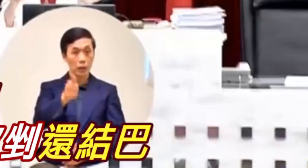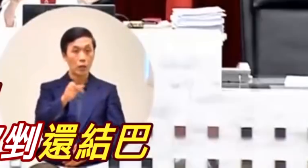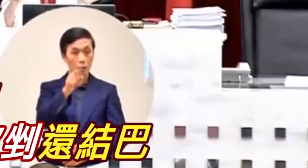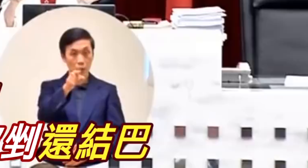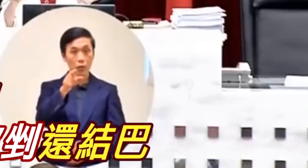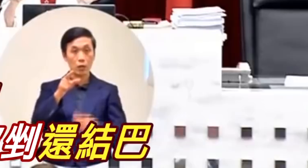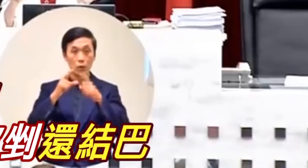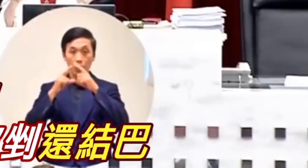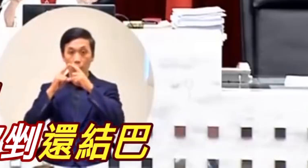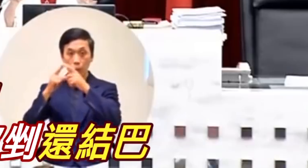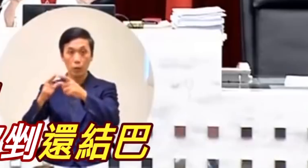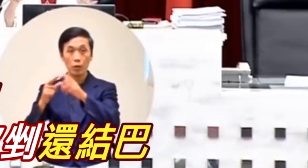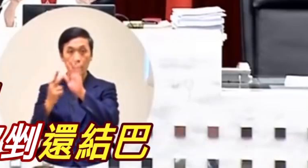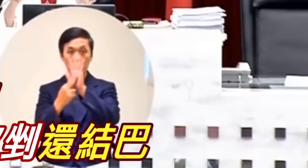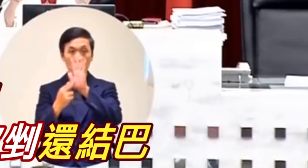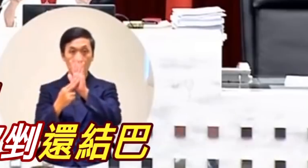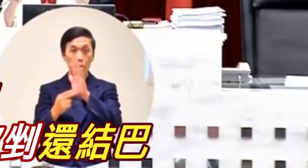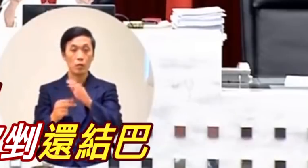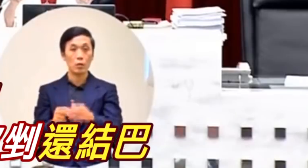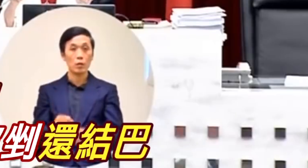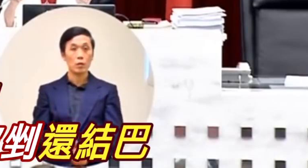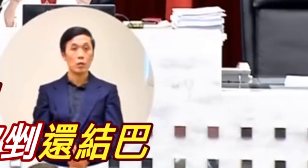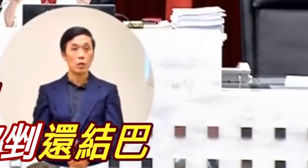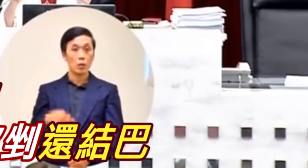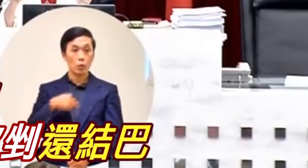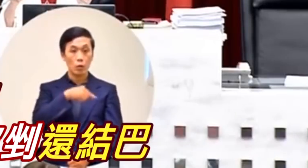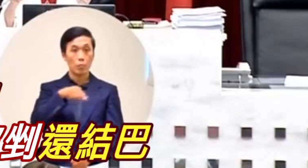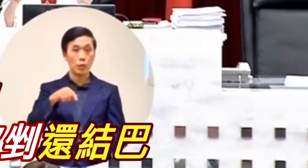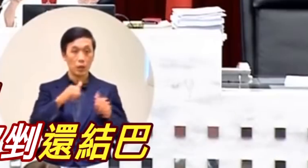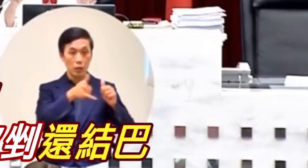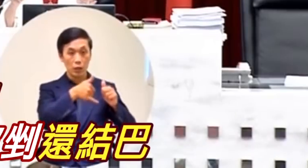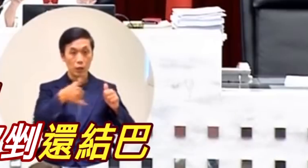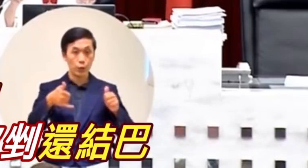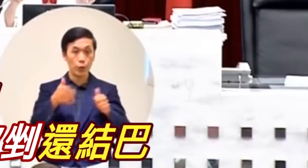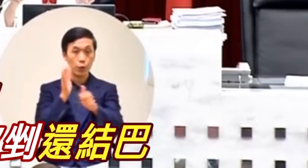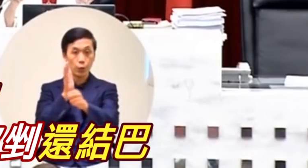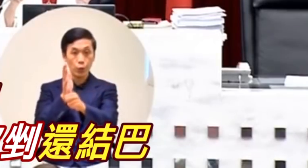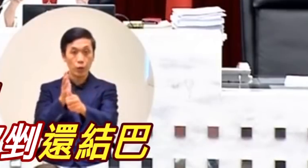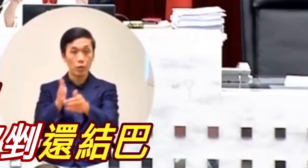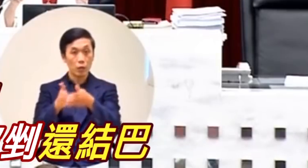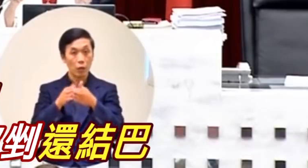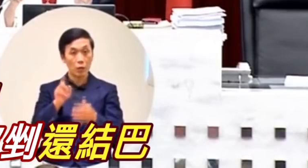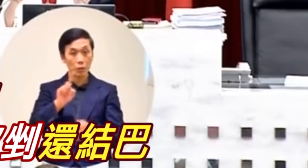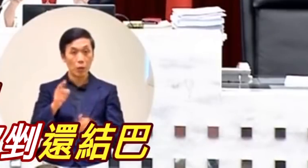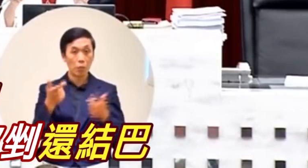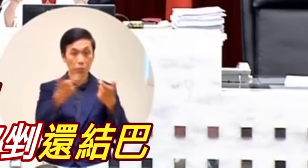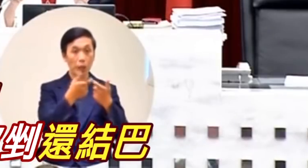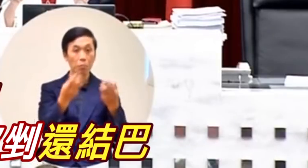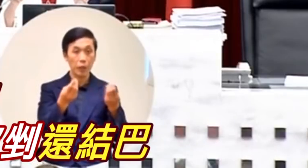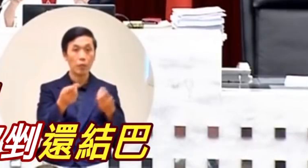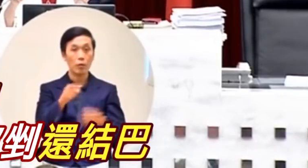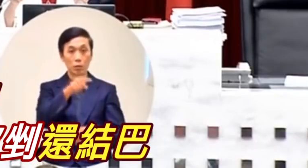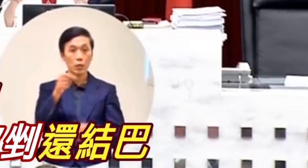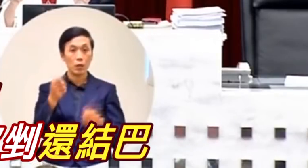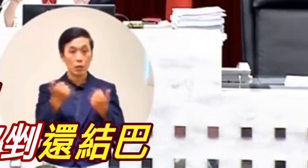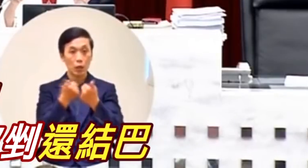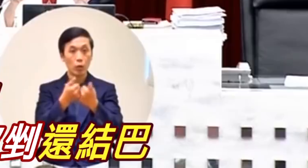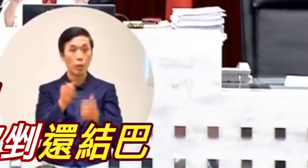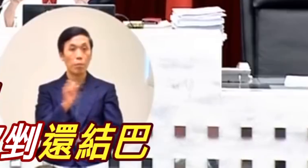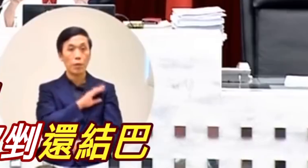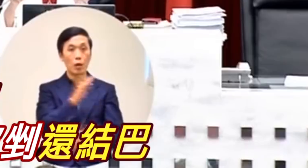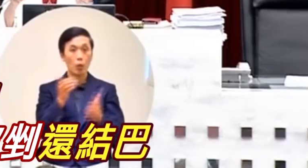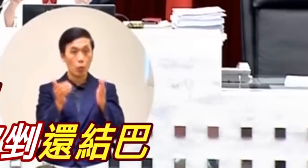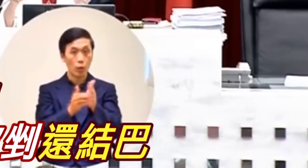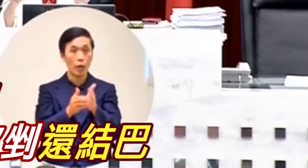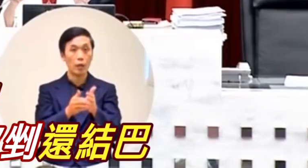复不符合我们议员所质询的，那你们要会后啊，到议员